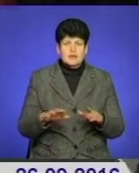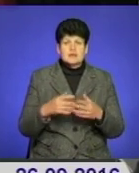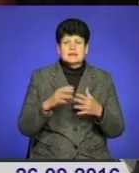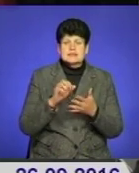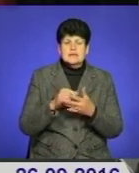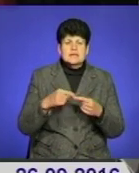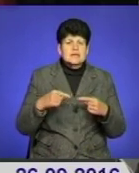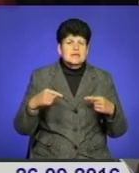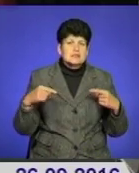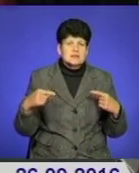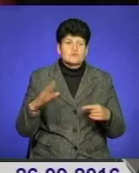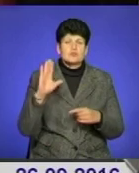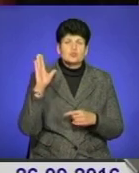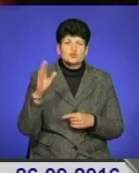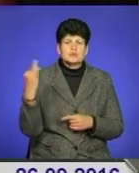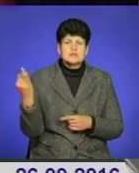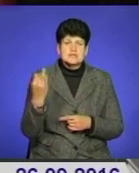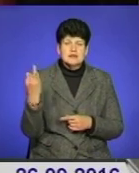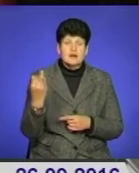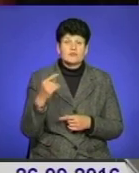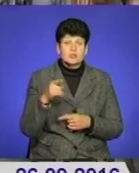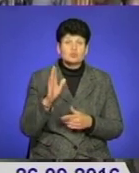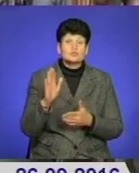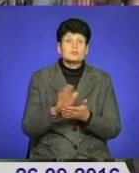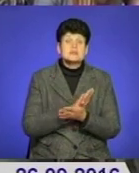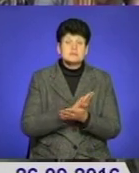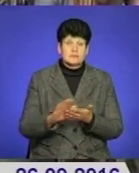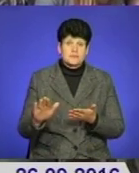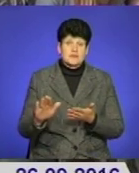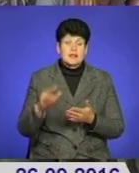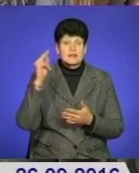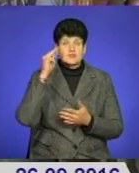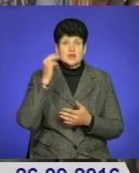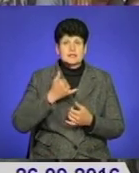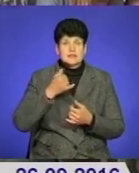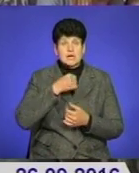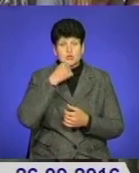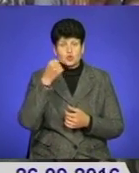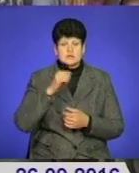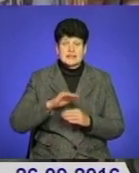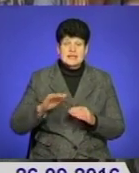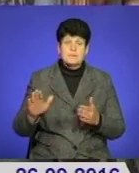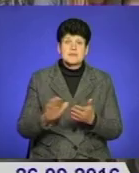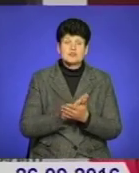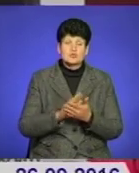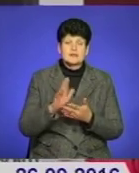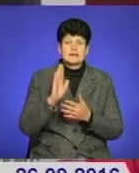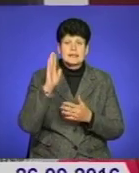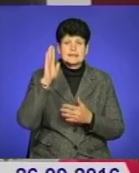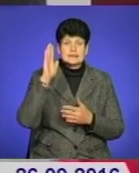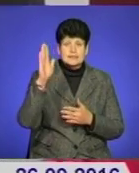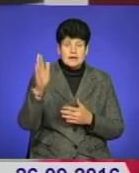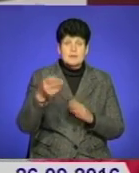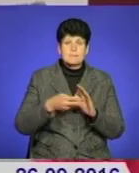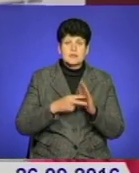різноманітні, для всіх вони стануть цікавими, і що цікаво, вони безкоштовні. Навчання для дорослих і дітей безкоштовне. Надалі в рамках